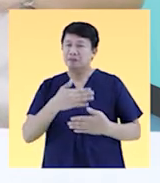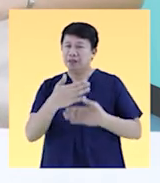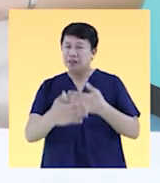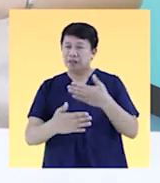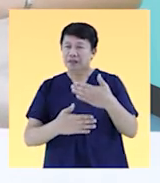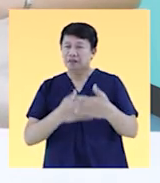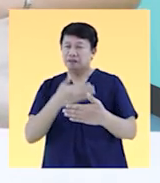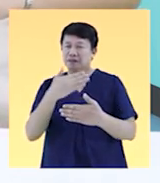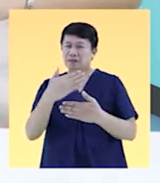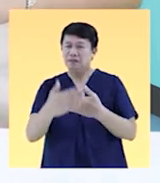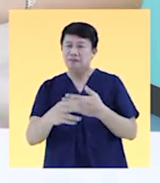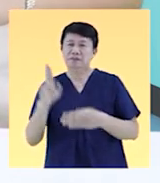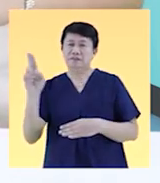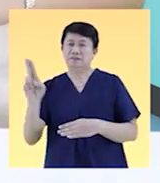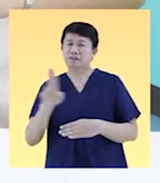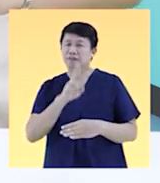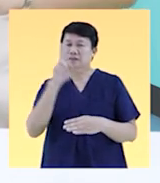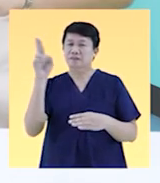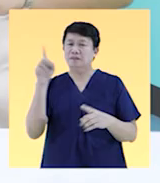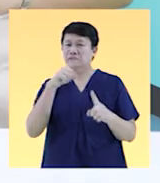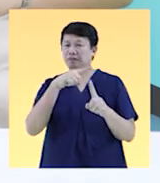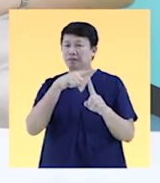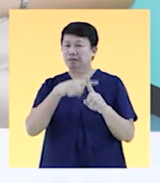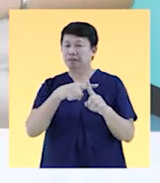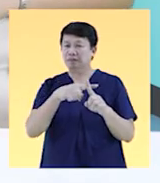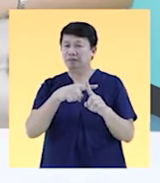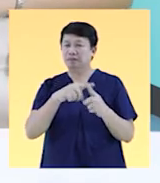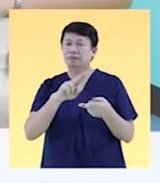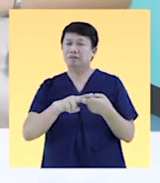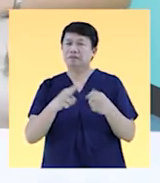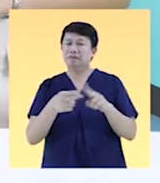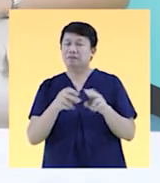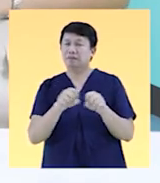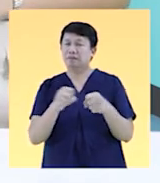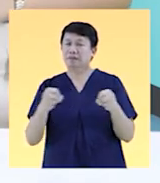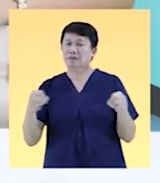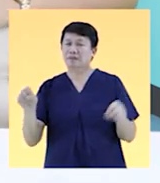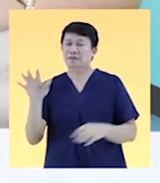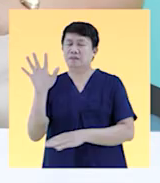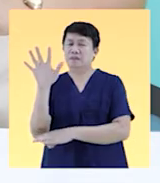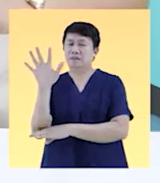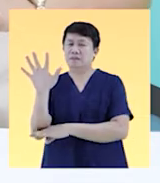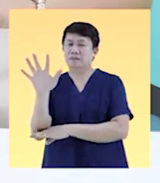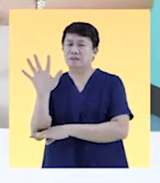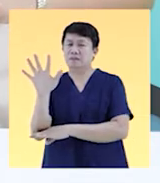Operation to be used? Addition. Number sentence?